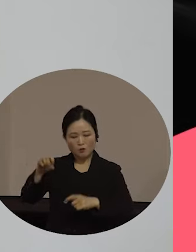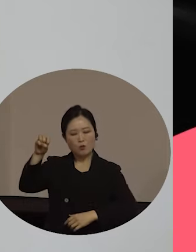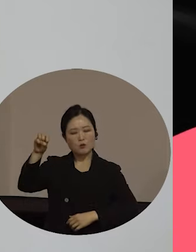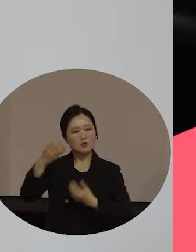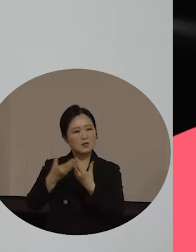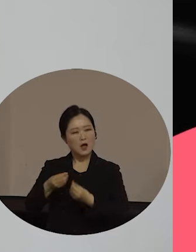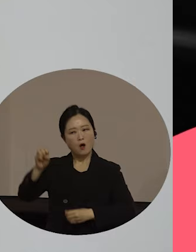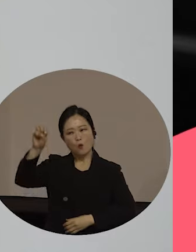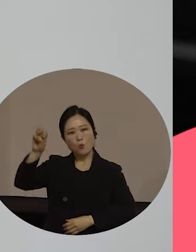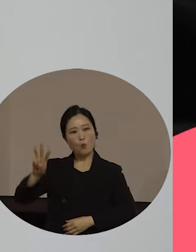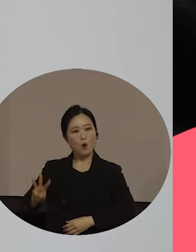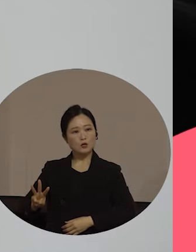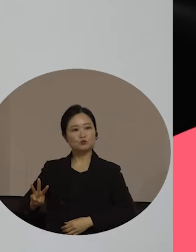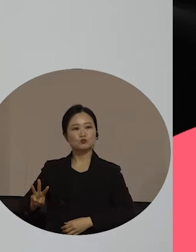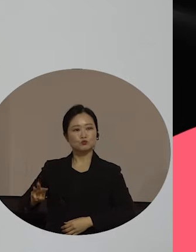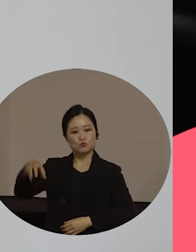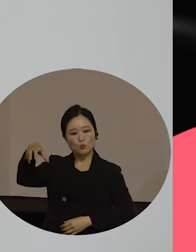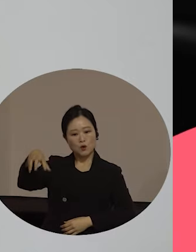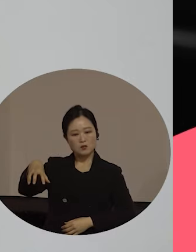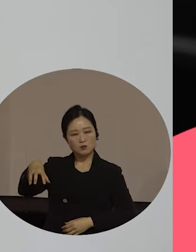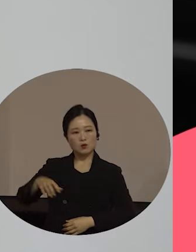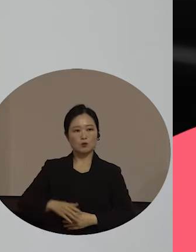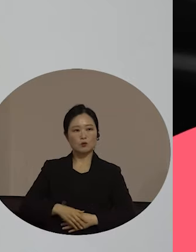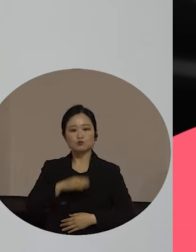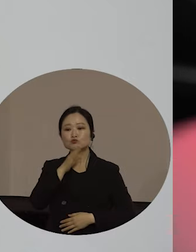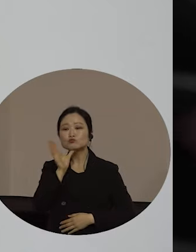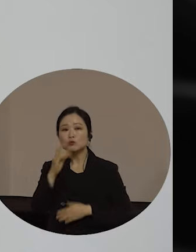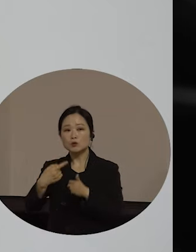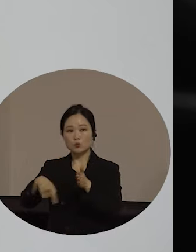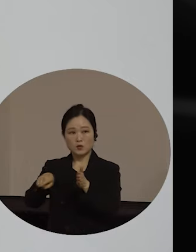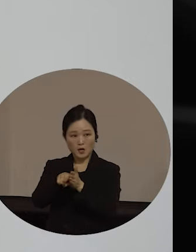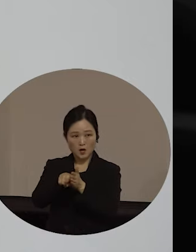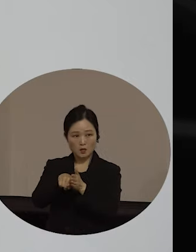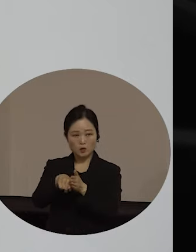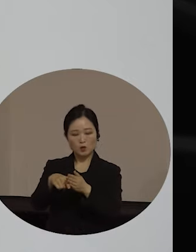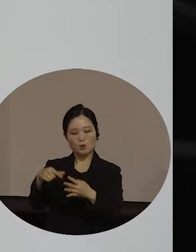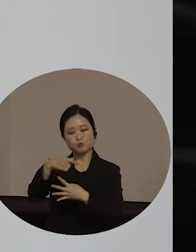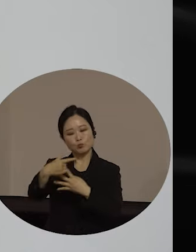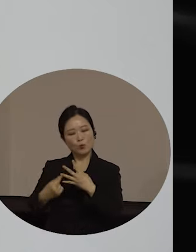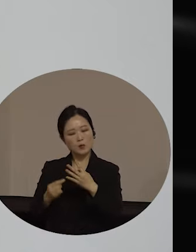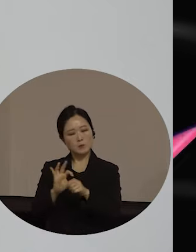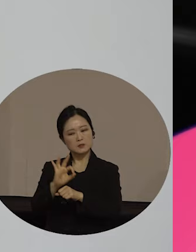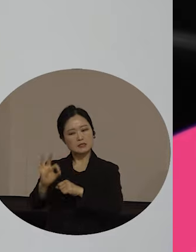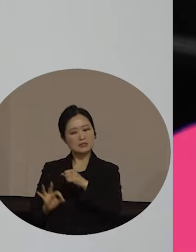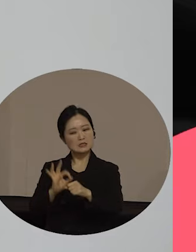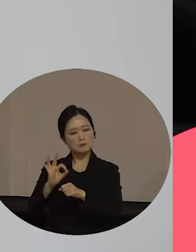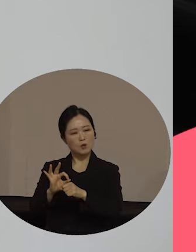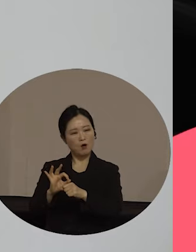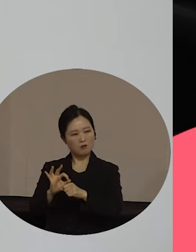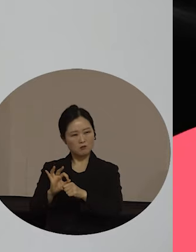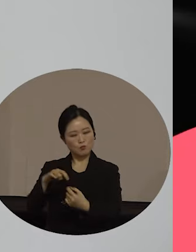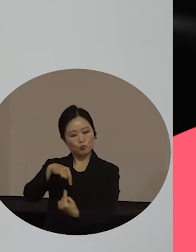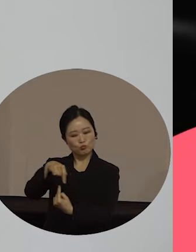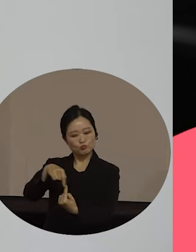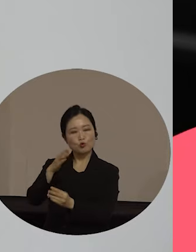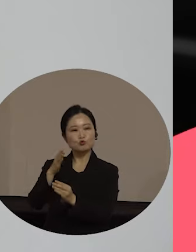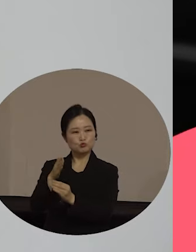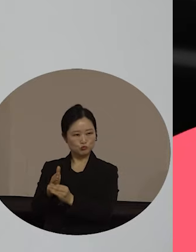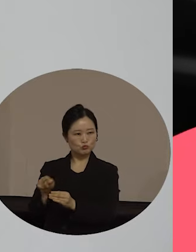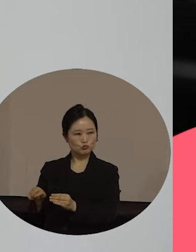경우는 이제 경자씨와 재봉틀이라는 중장년 대상의 사업들을 거의 10년 가까이 해오고 있는 걸로 알고 있는데요. 뭐 그런 거라든지